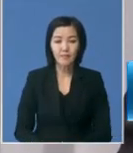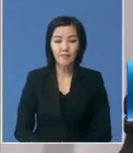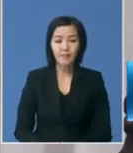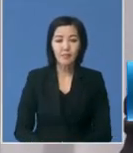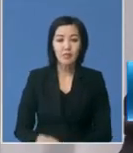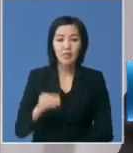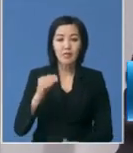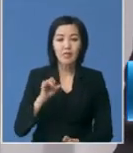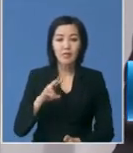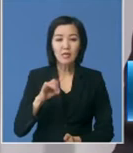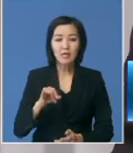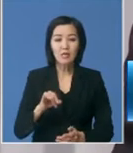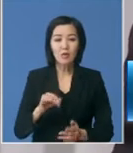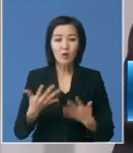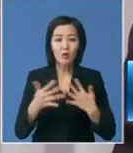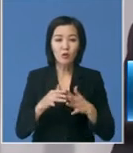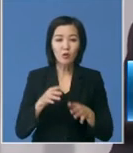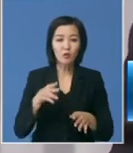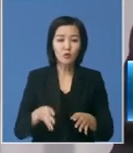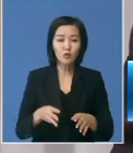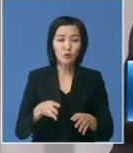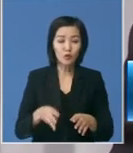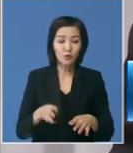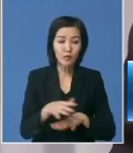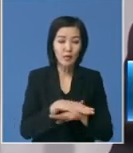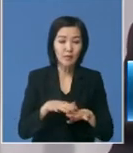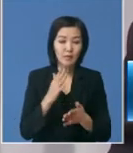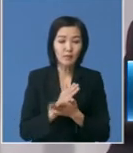Жарлы өзек ауылдық округінде 3000-ға жуық адам тұрады. Бірақ